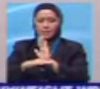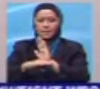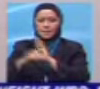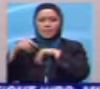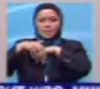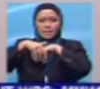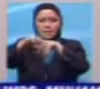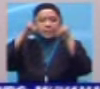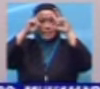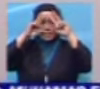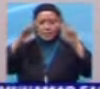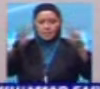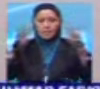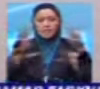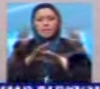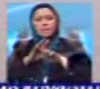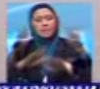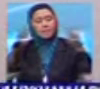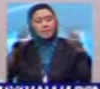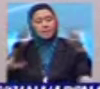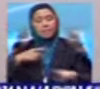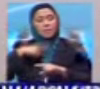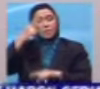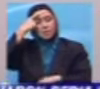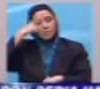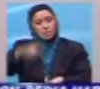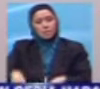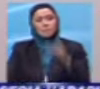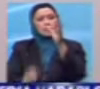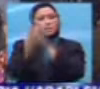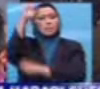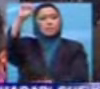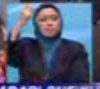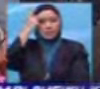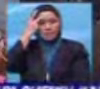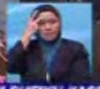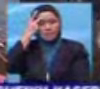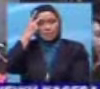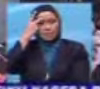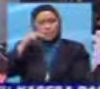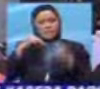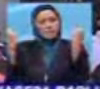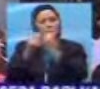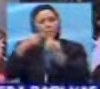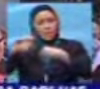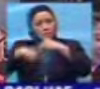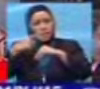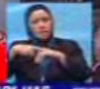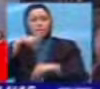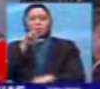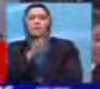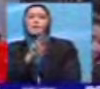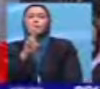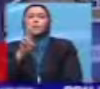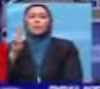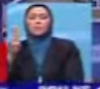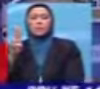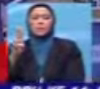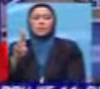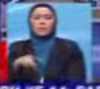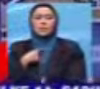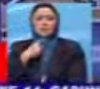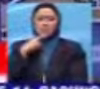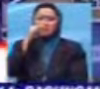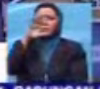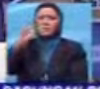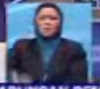faham dalam masyarakat berhubung RUU. MCA pasti menyokong pindaan rang undang-undang berkenaan sekiranya keputusan